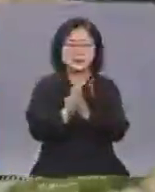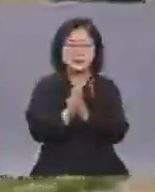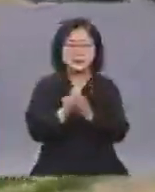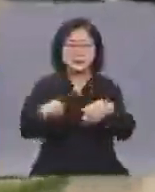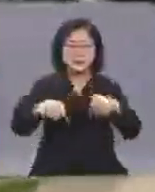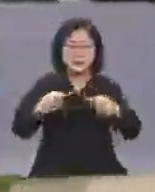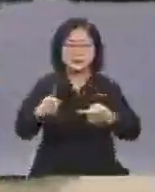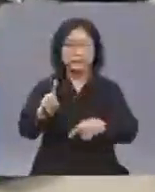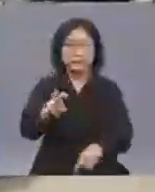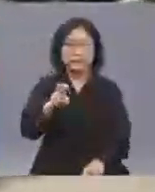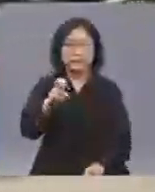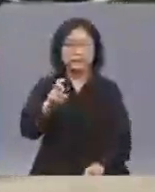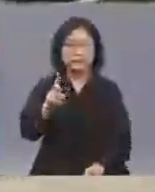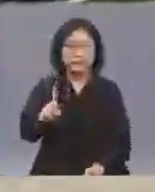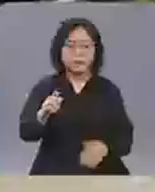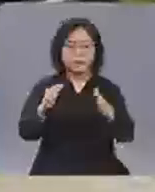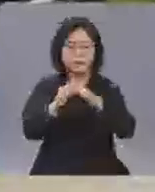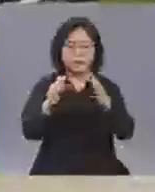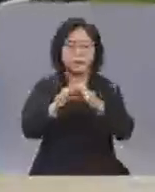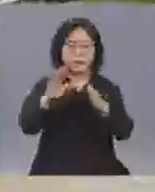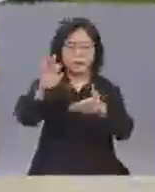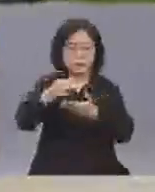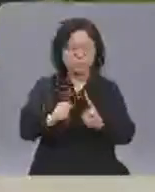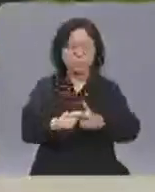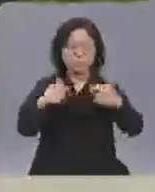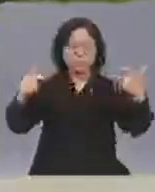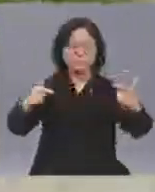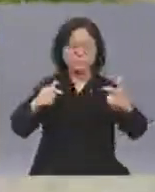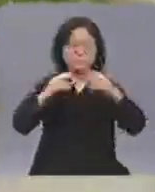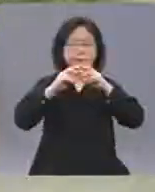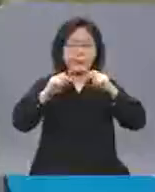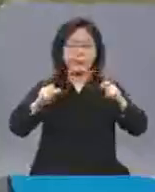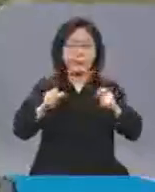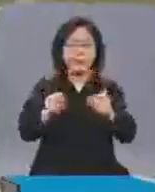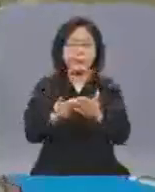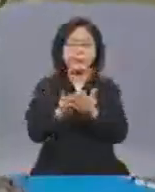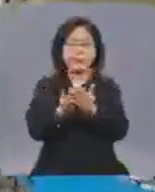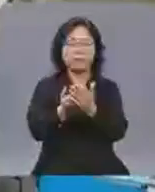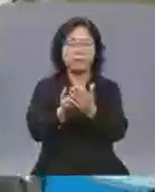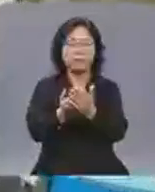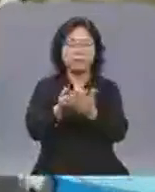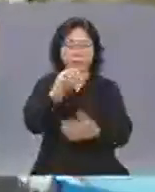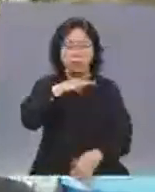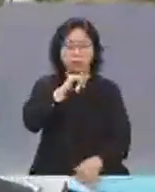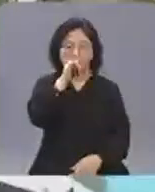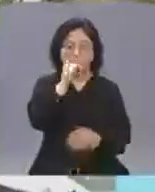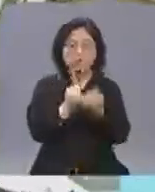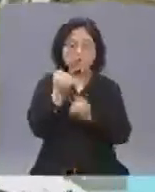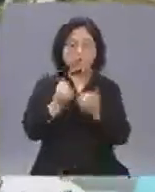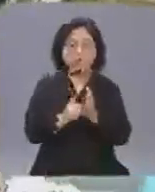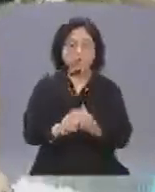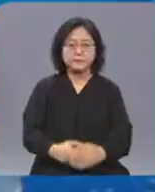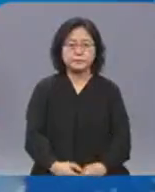참여한 백승을 1개 농가의 경우 소득 증대와 지력 증진 효과를 봤다고 덧붙였습니다